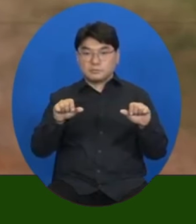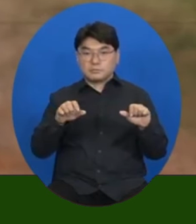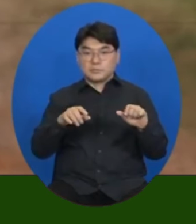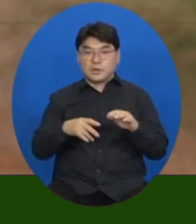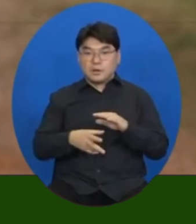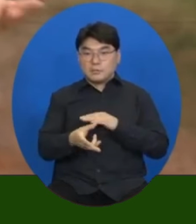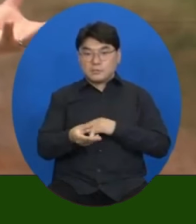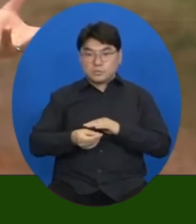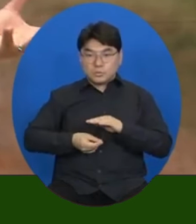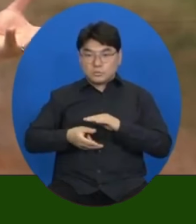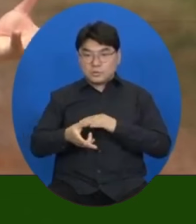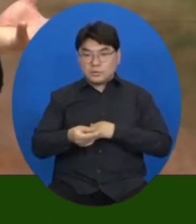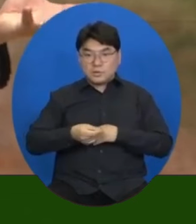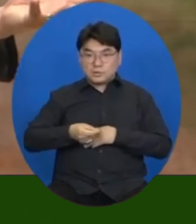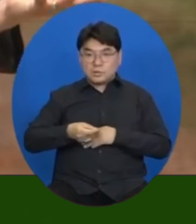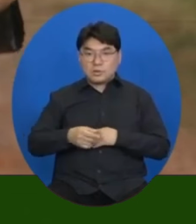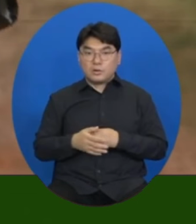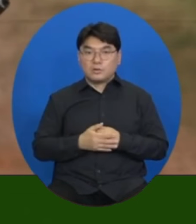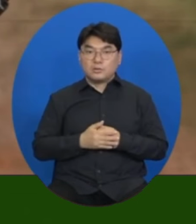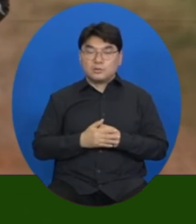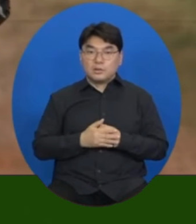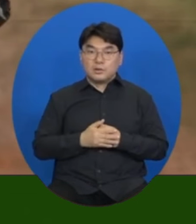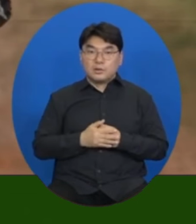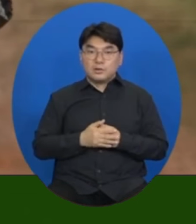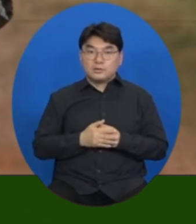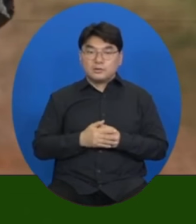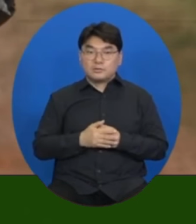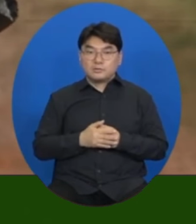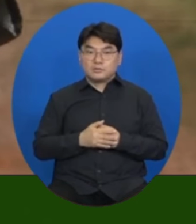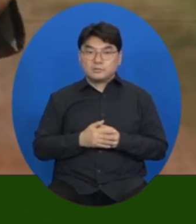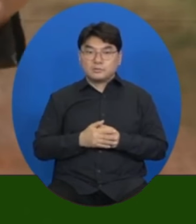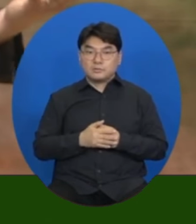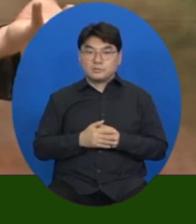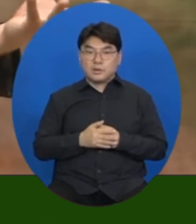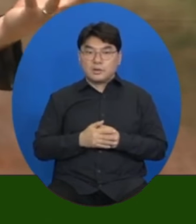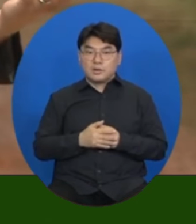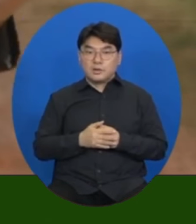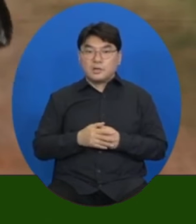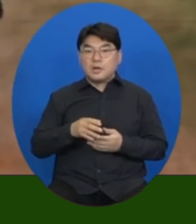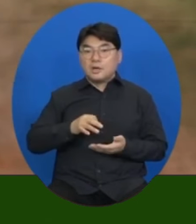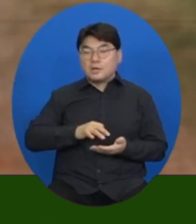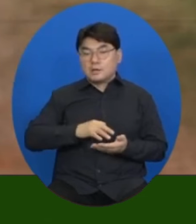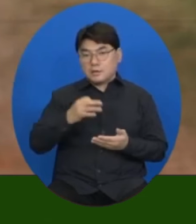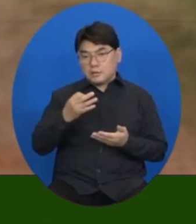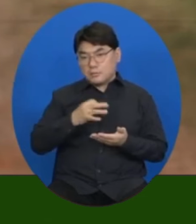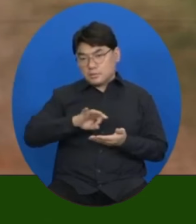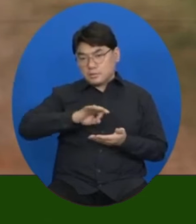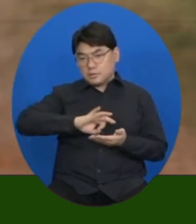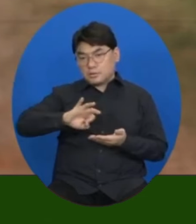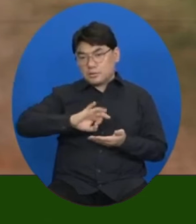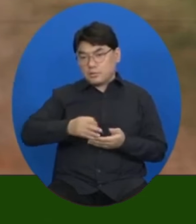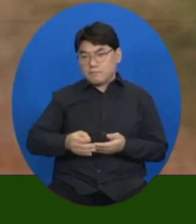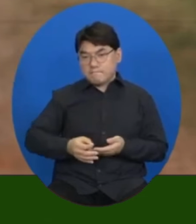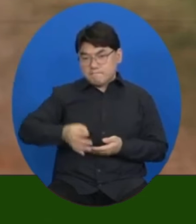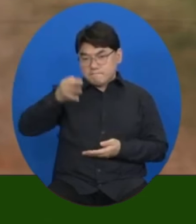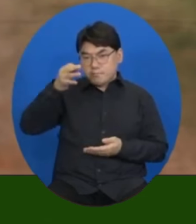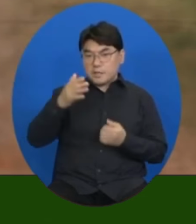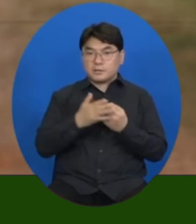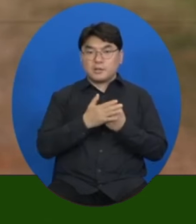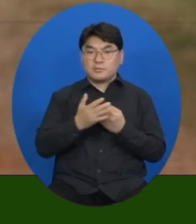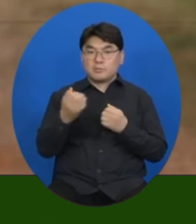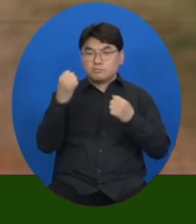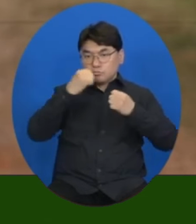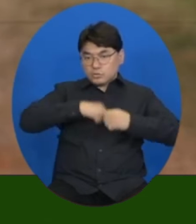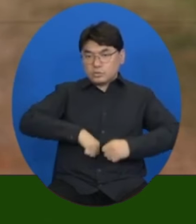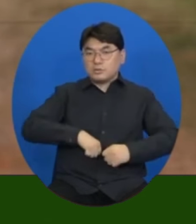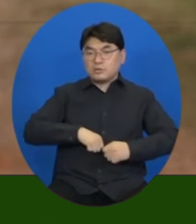가지고 했는데 이게 오르는 바람에 감당할 수가 없어서 완전 무너지게 된 뭐